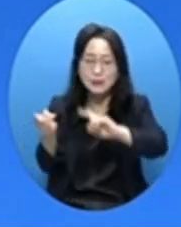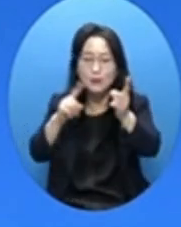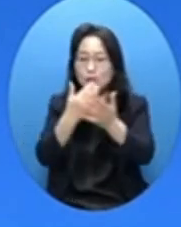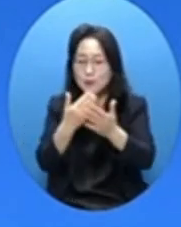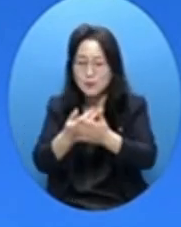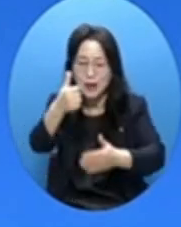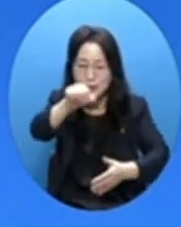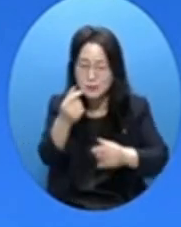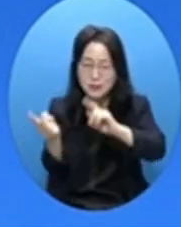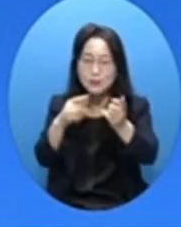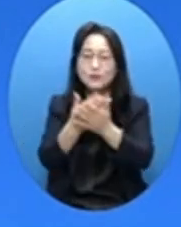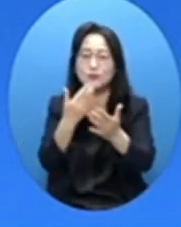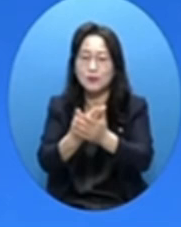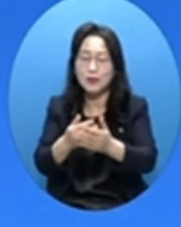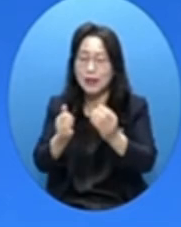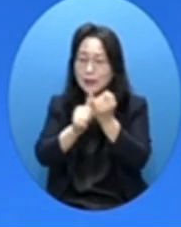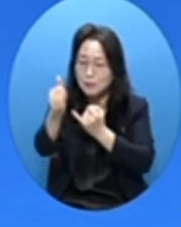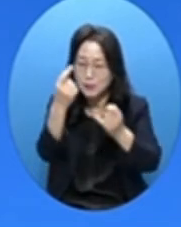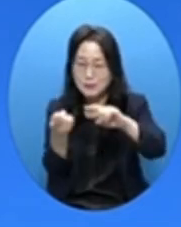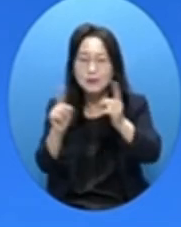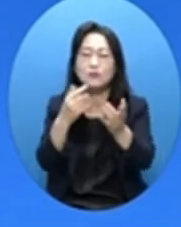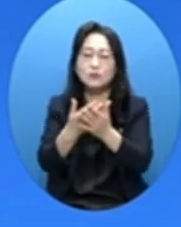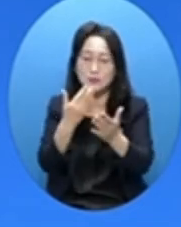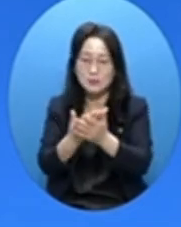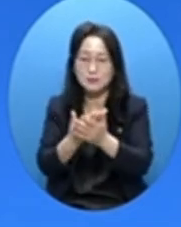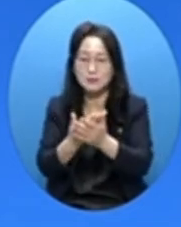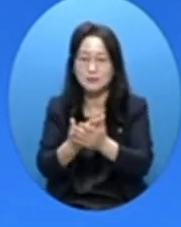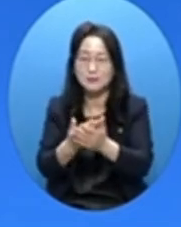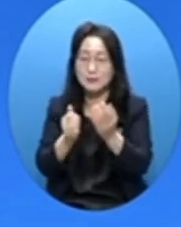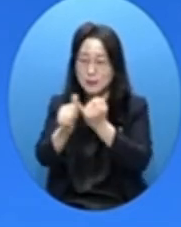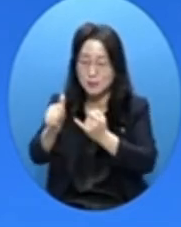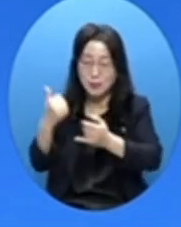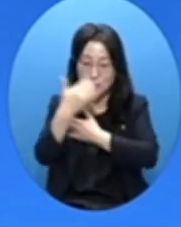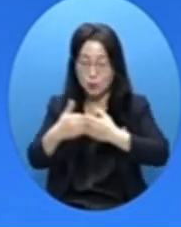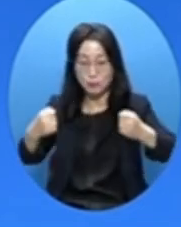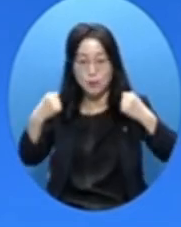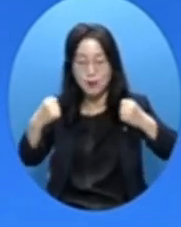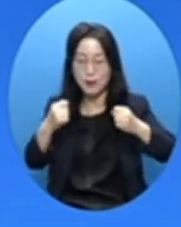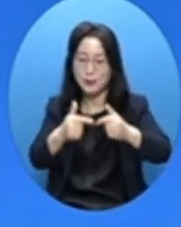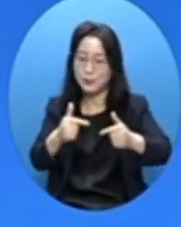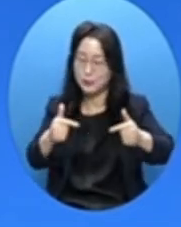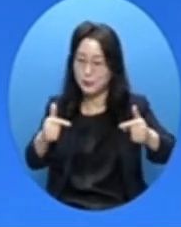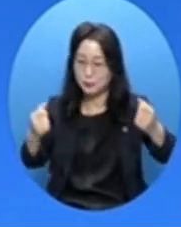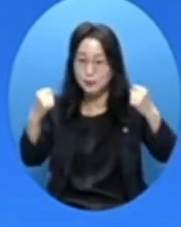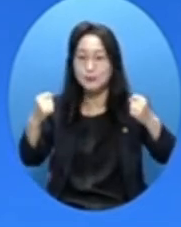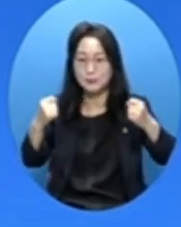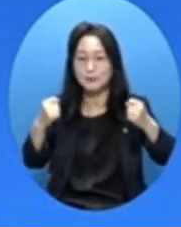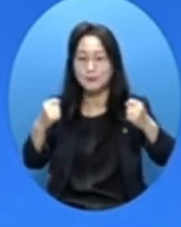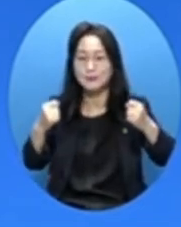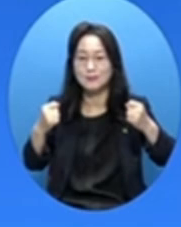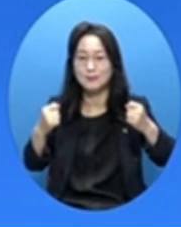아들을 살려 주옵소서 남편의 살려 주옵소서 남편의 건강이 점점 점점 회복되기 시작해